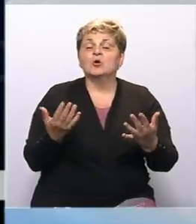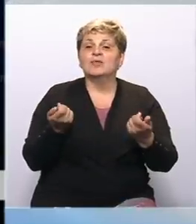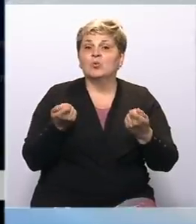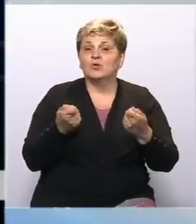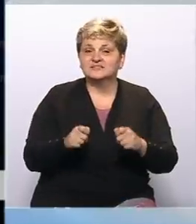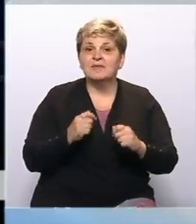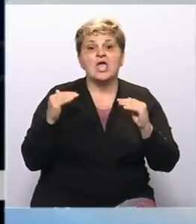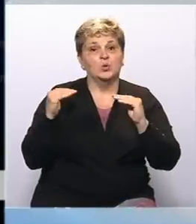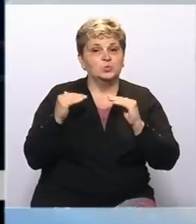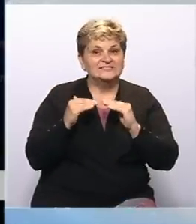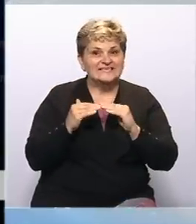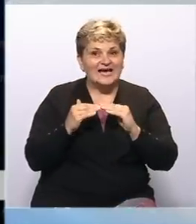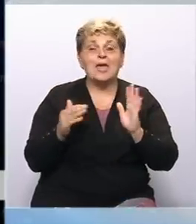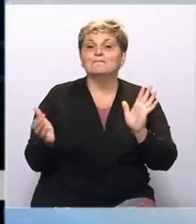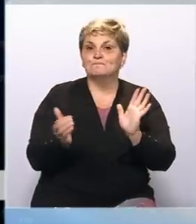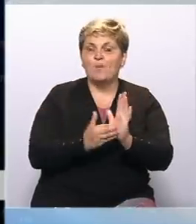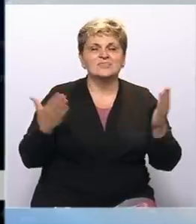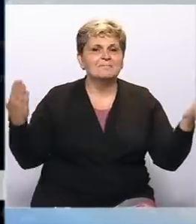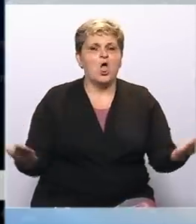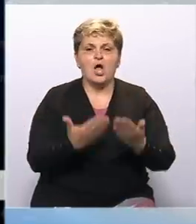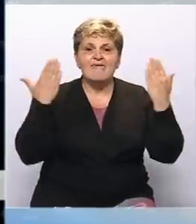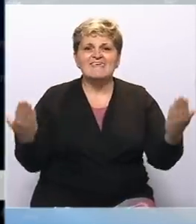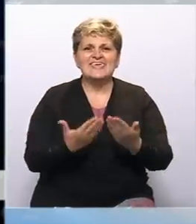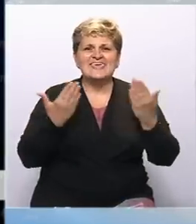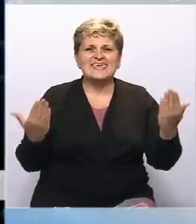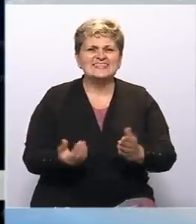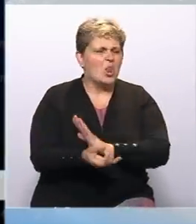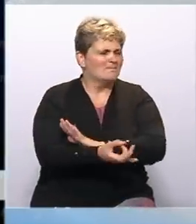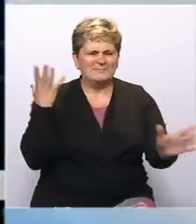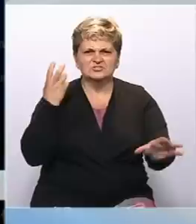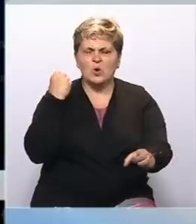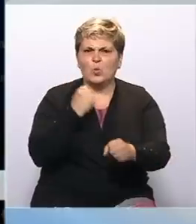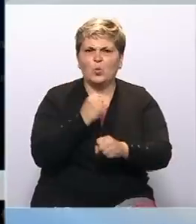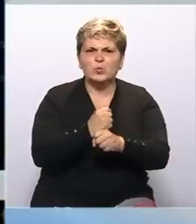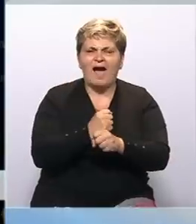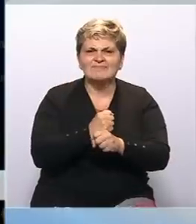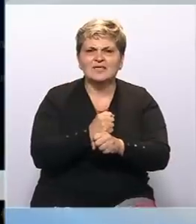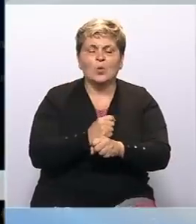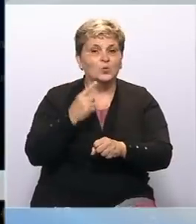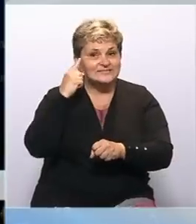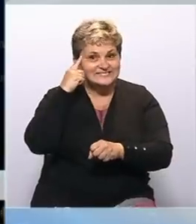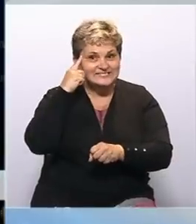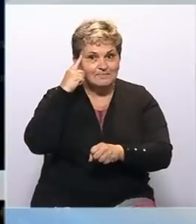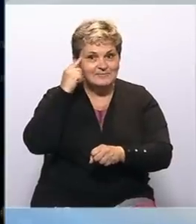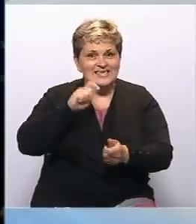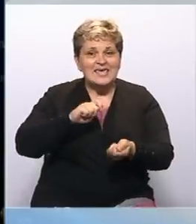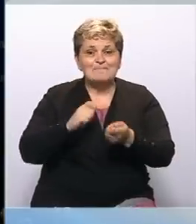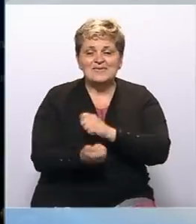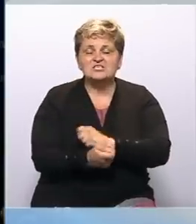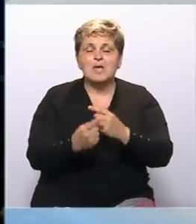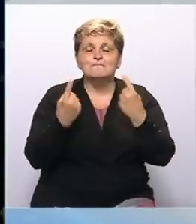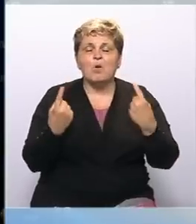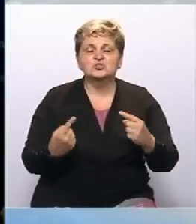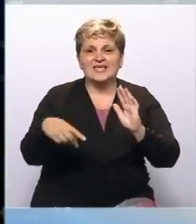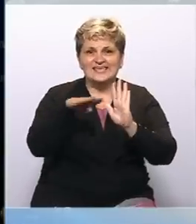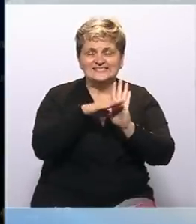i usaglasili se da je potrebno hitno, urgentno djelovati u smislu mijenjanja postojećih